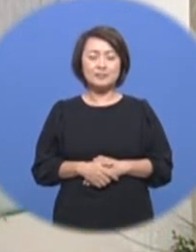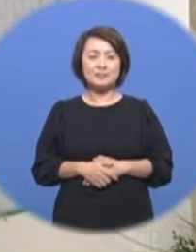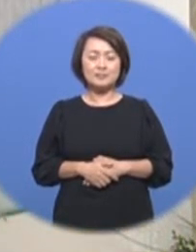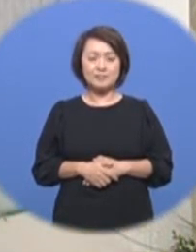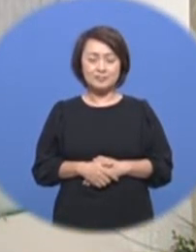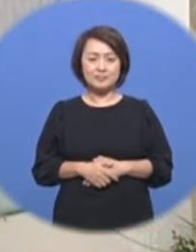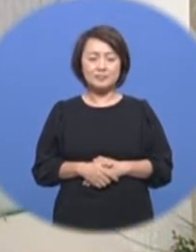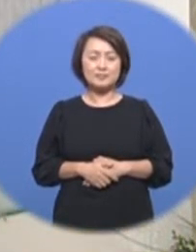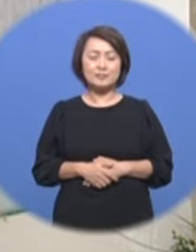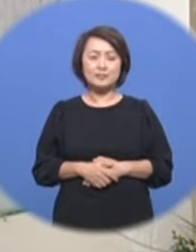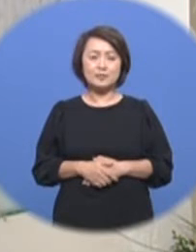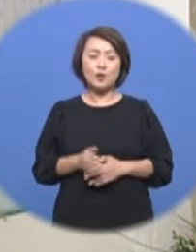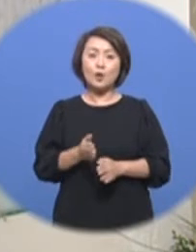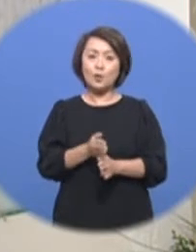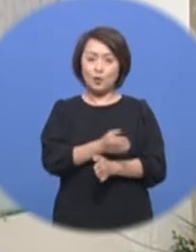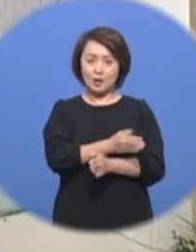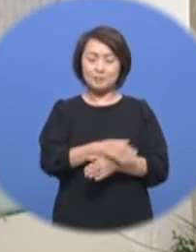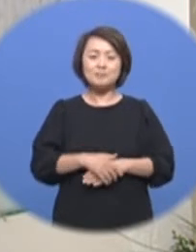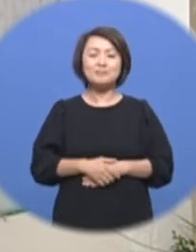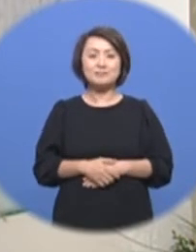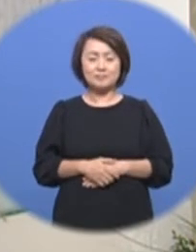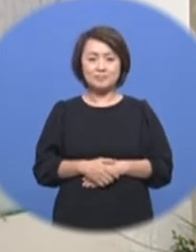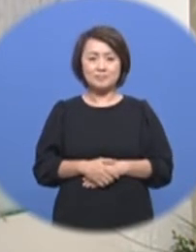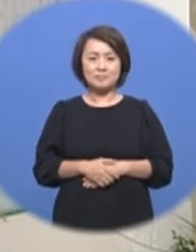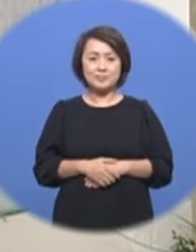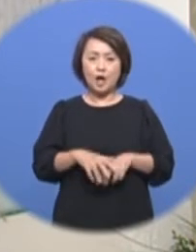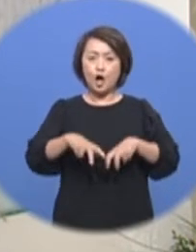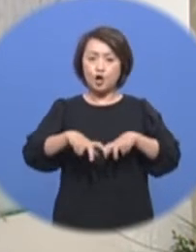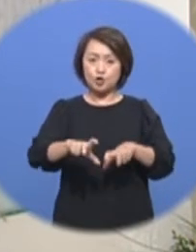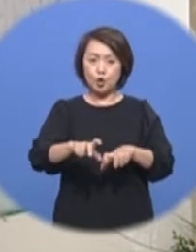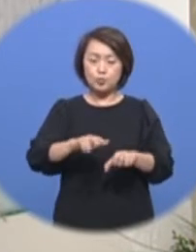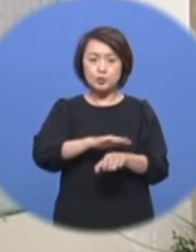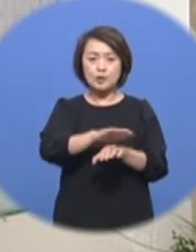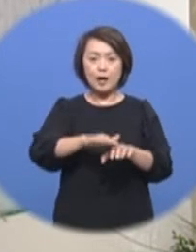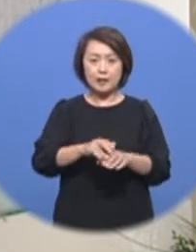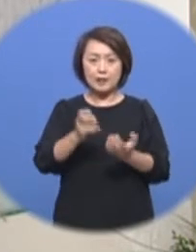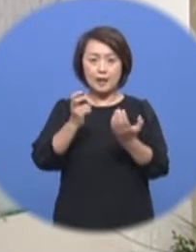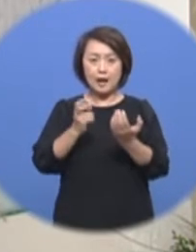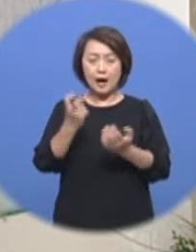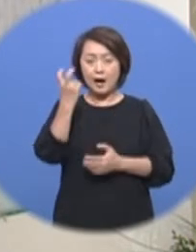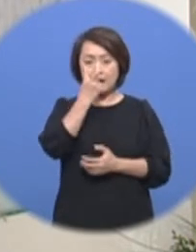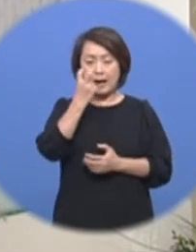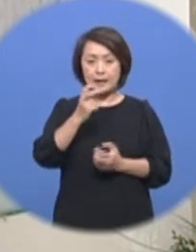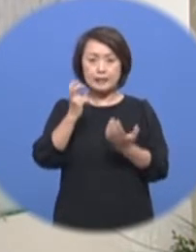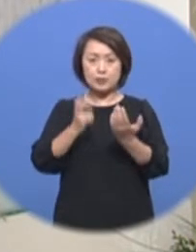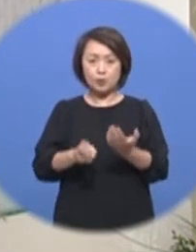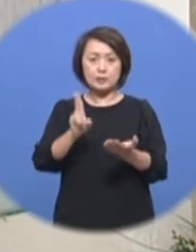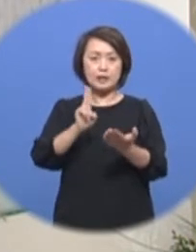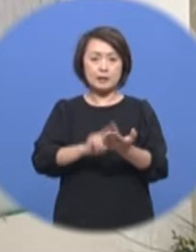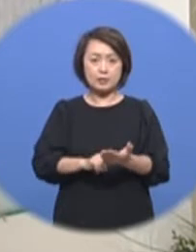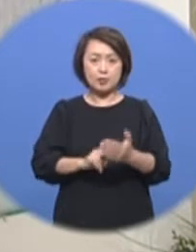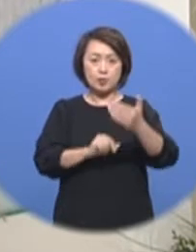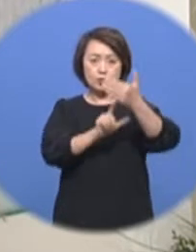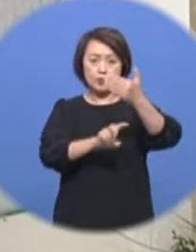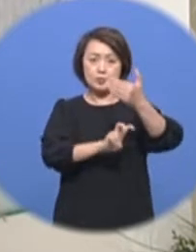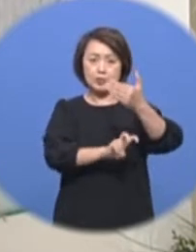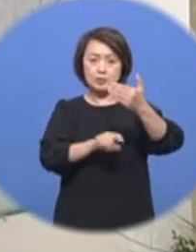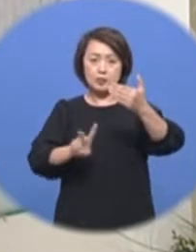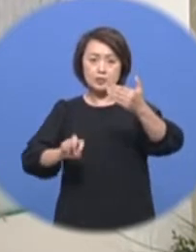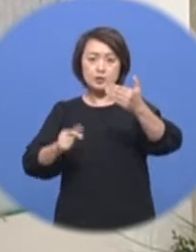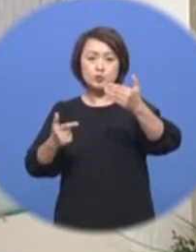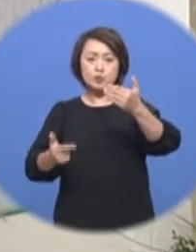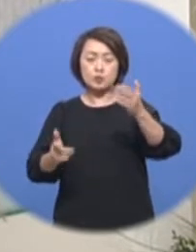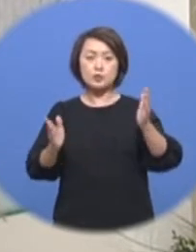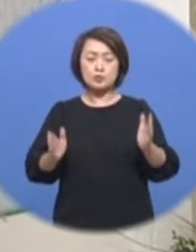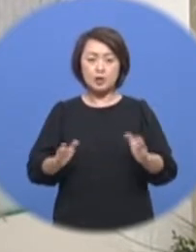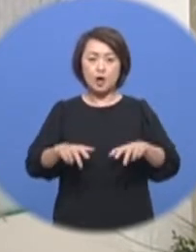紀の国21後半は、動物愛護管理法で定められた9月20日から26日の